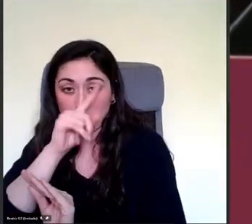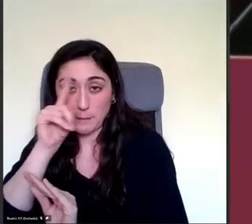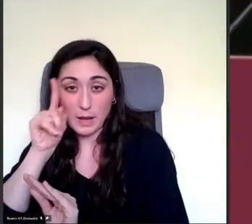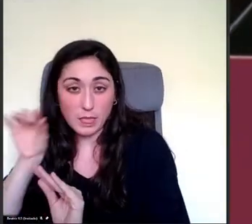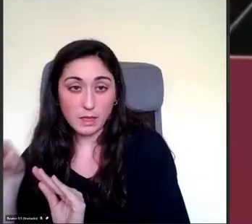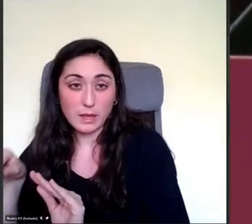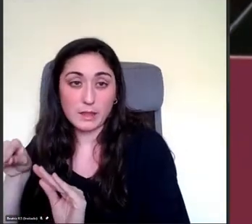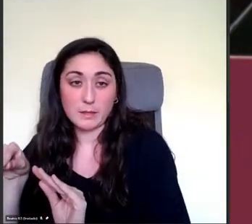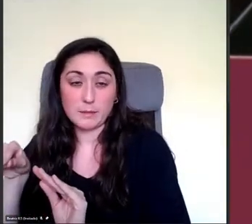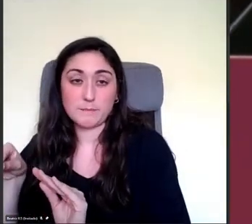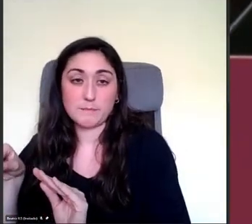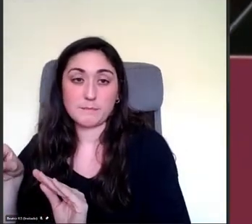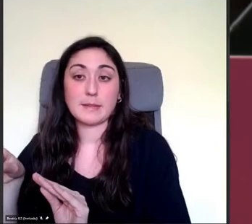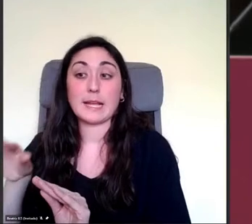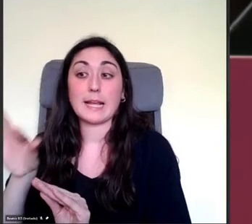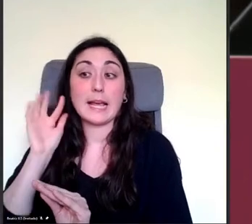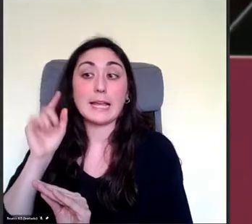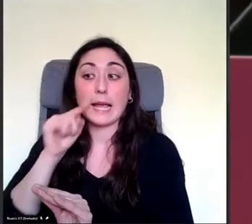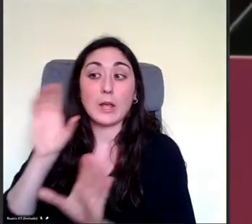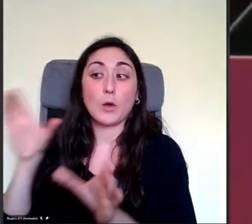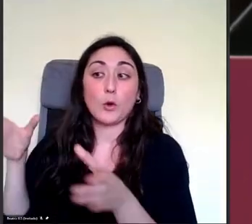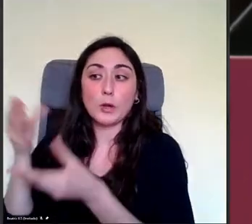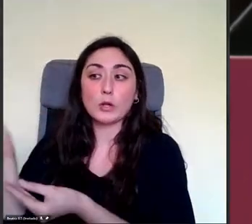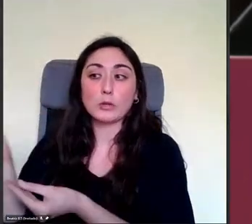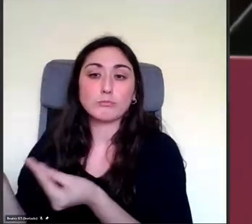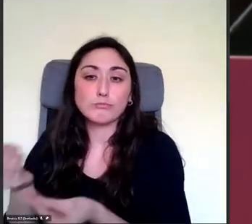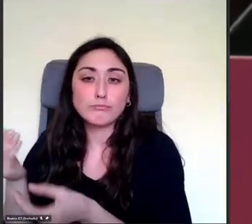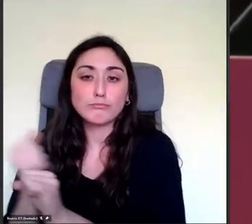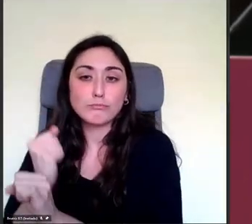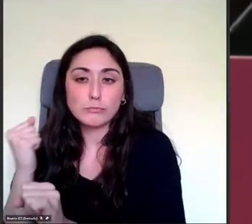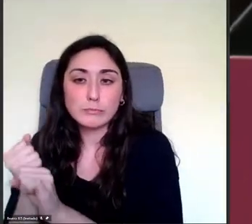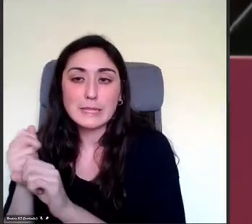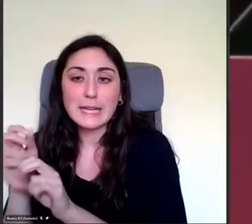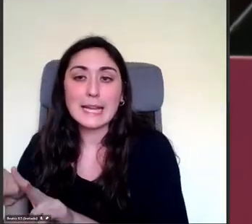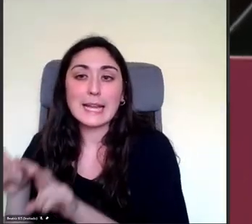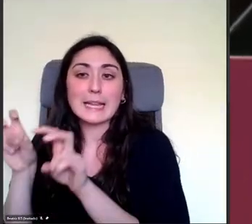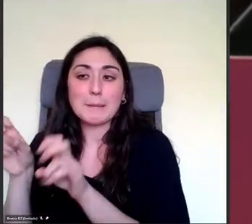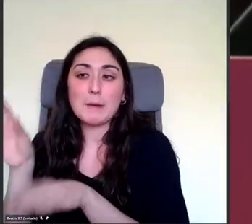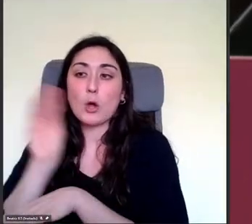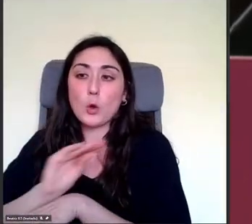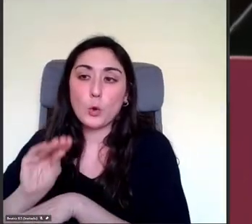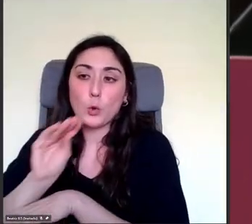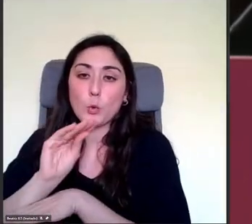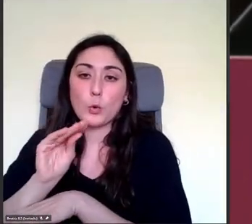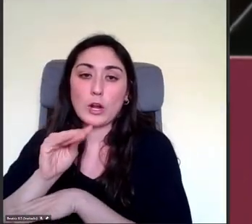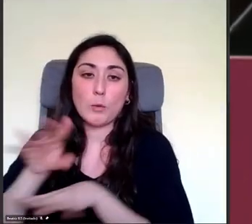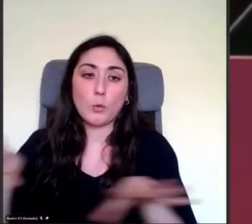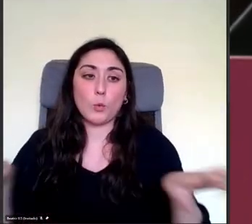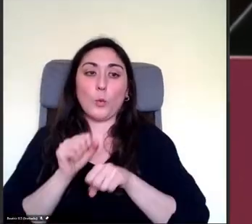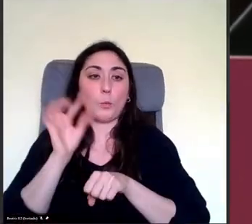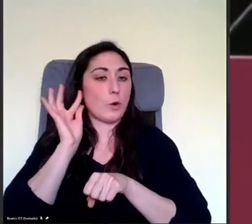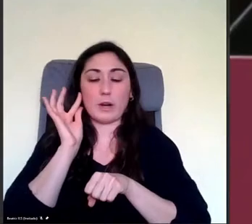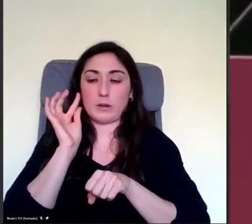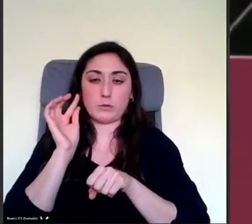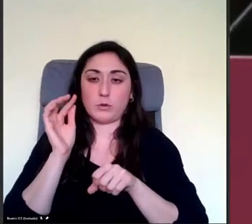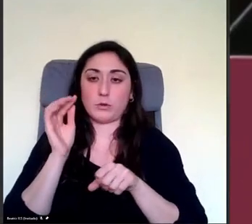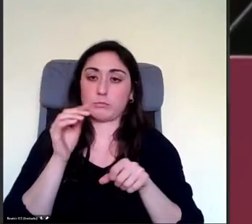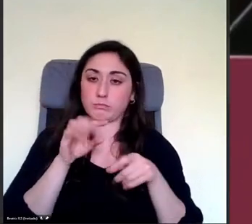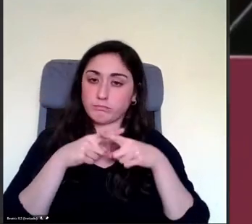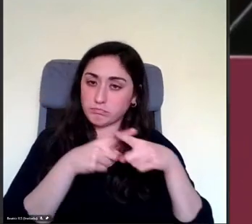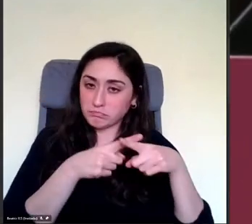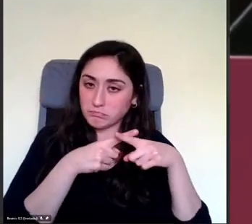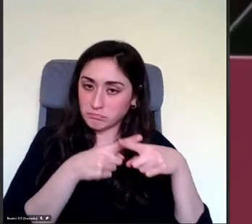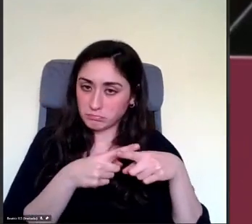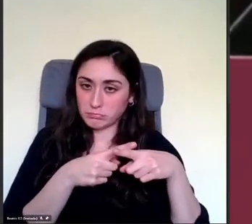elles i ells treballen el tema de l'expropiació de la cura, que pot donar lloc a una línia molt interessant de